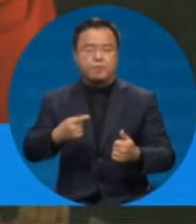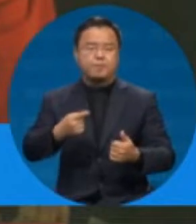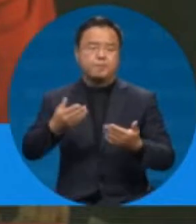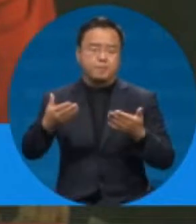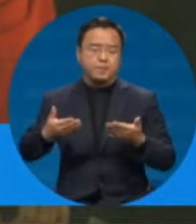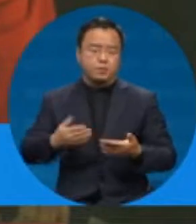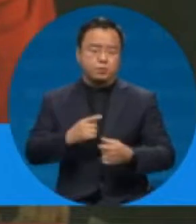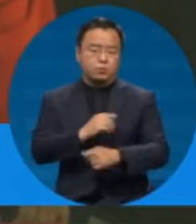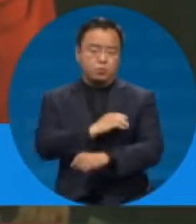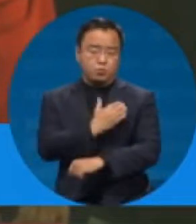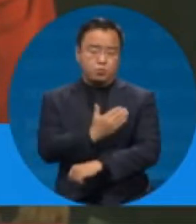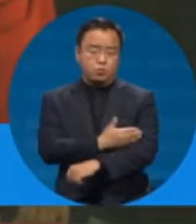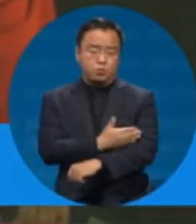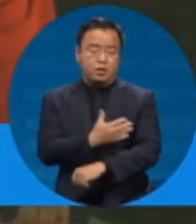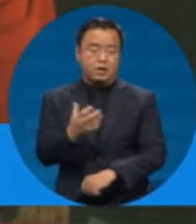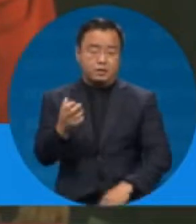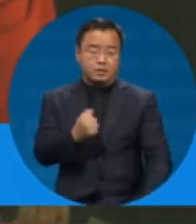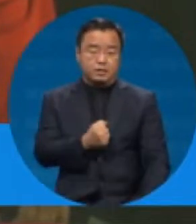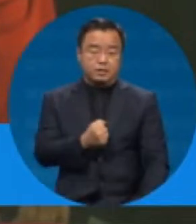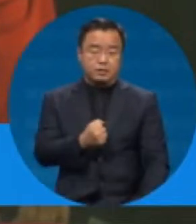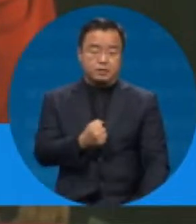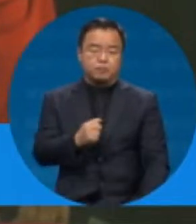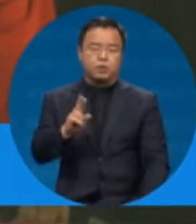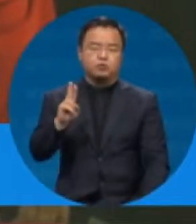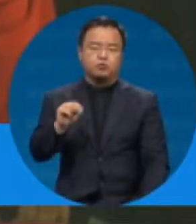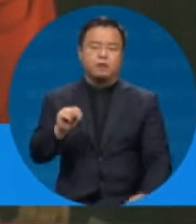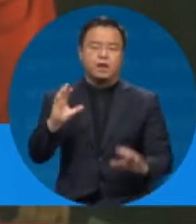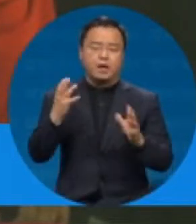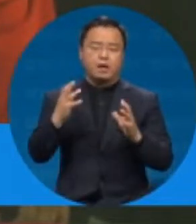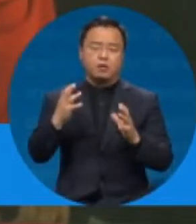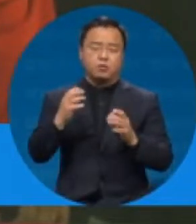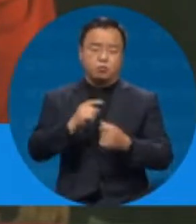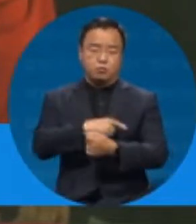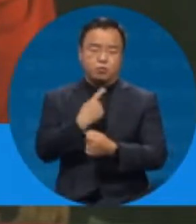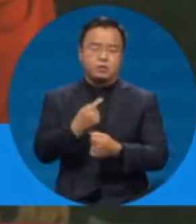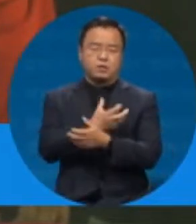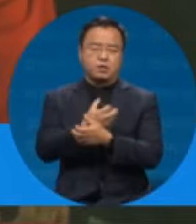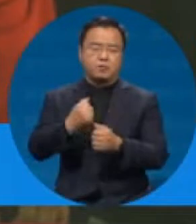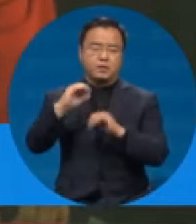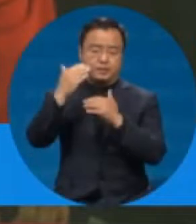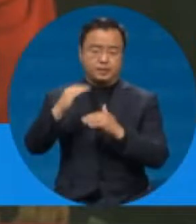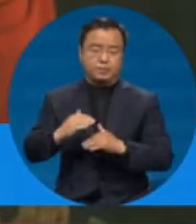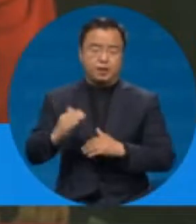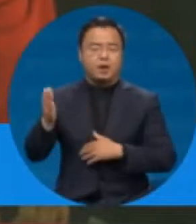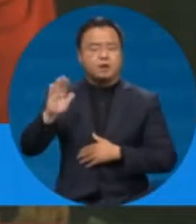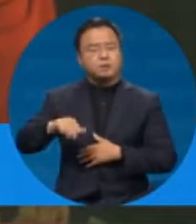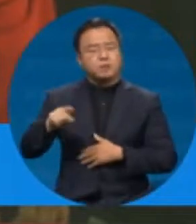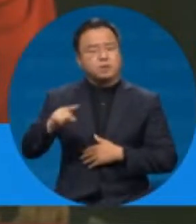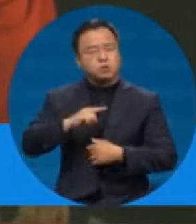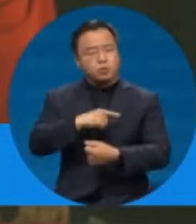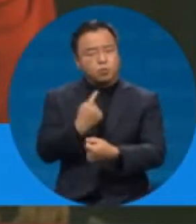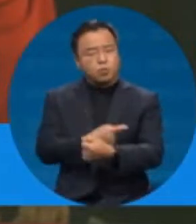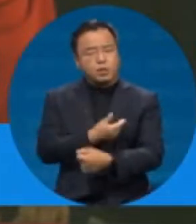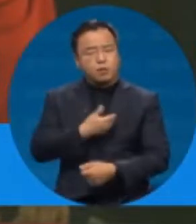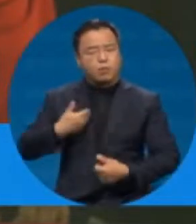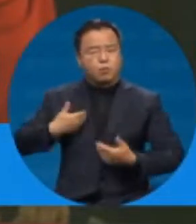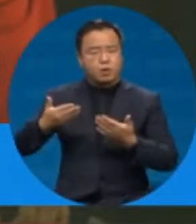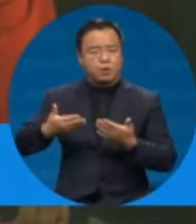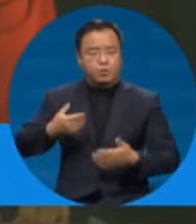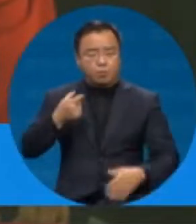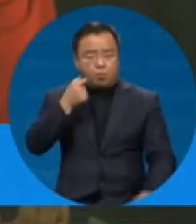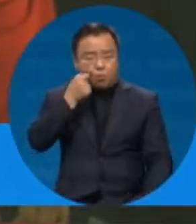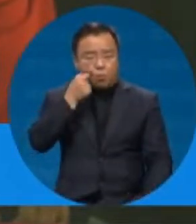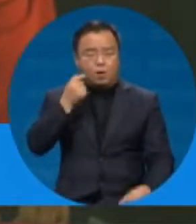우리나라가 30년전 비준안 유엔아동권리협약 의 내용입니다 하지만 아직도 이 권리를 보장받지 못하는 아이들이